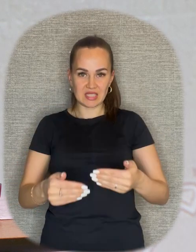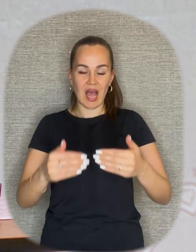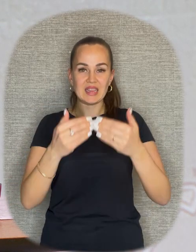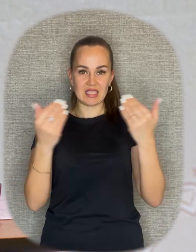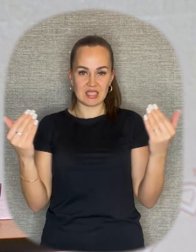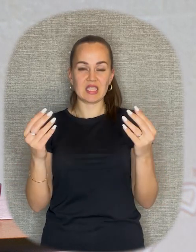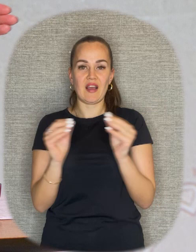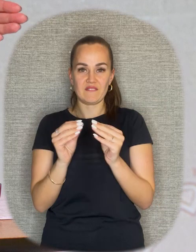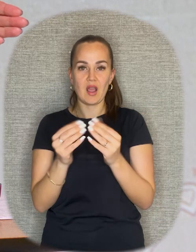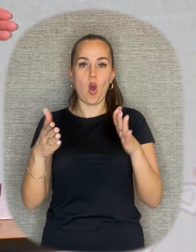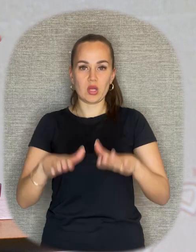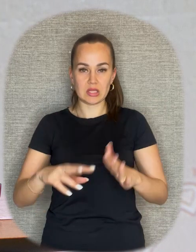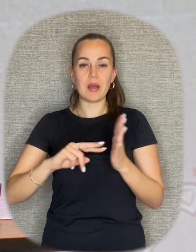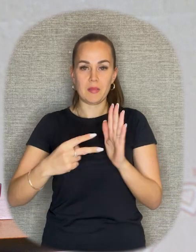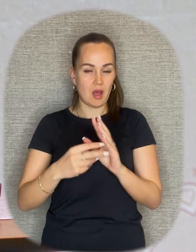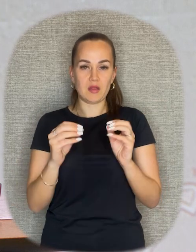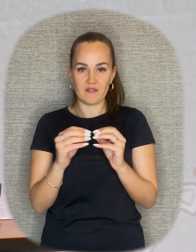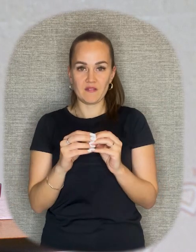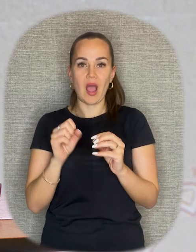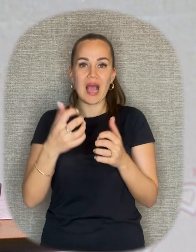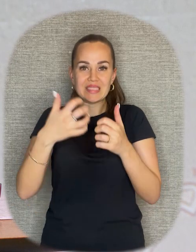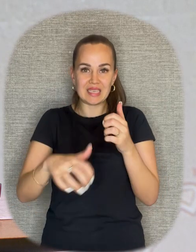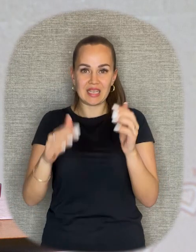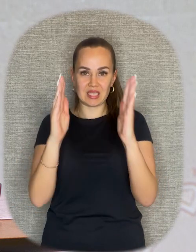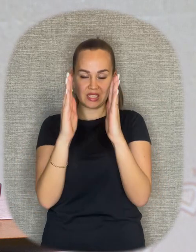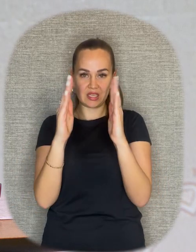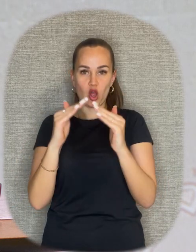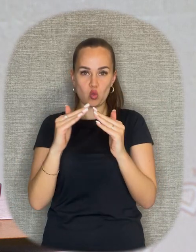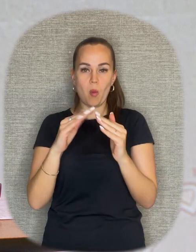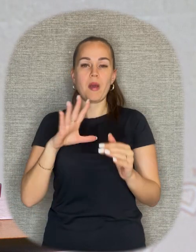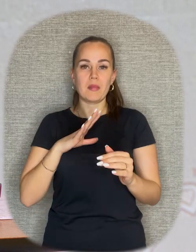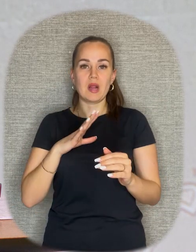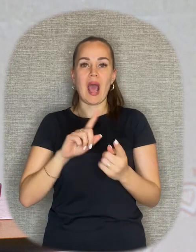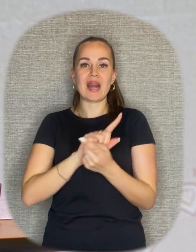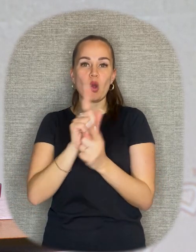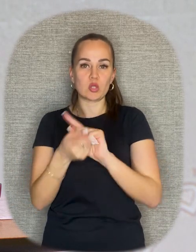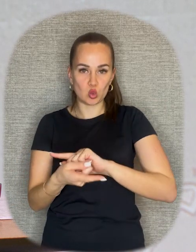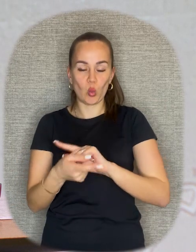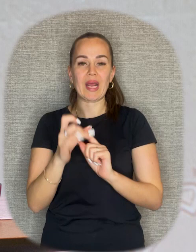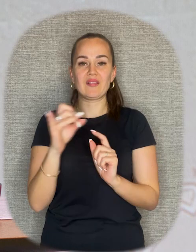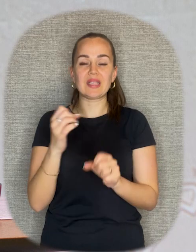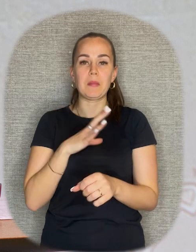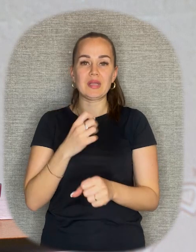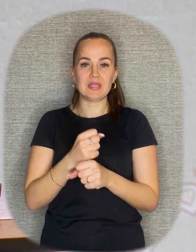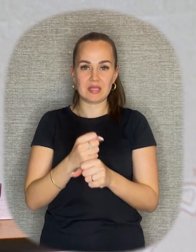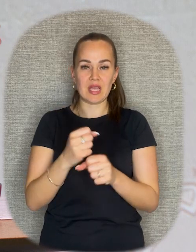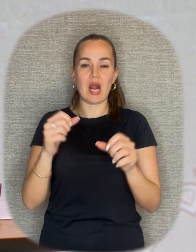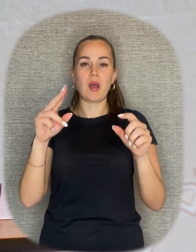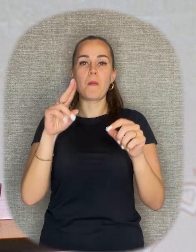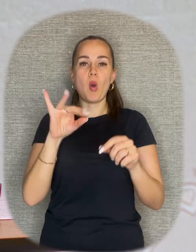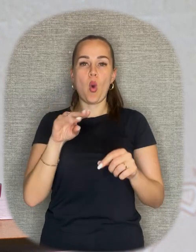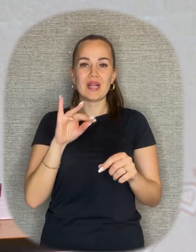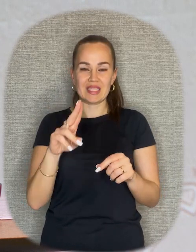называется цепочка плана то вот фасадная стена она собственно так осталась в плане такая же только середина дома была